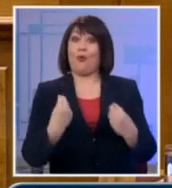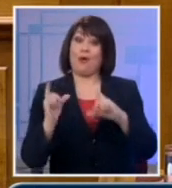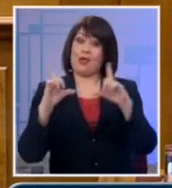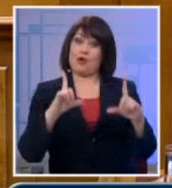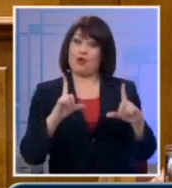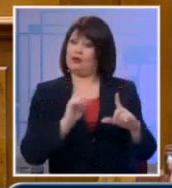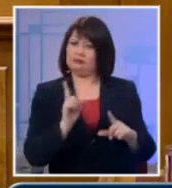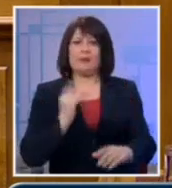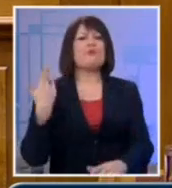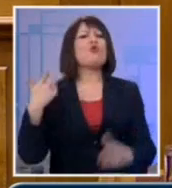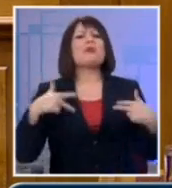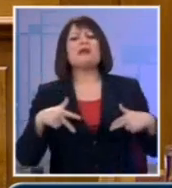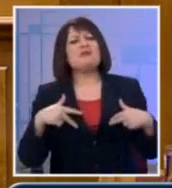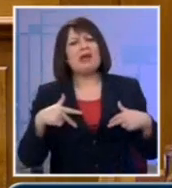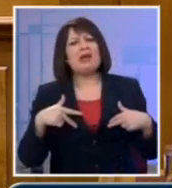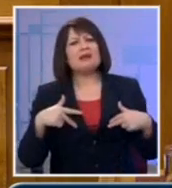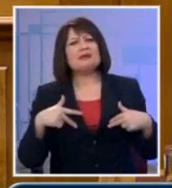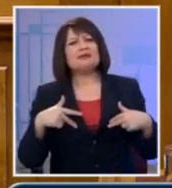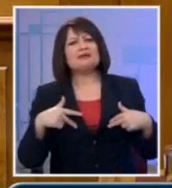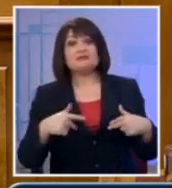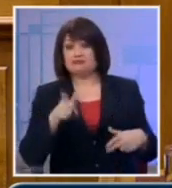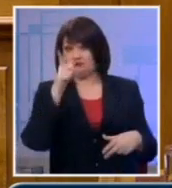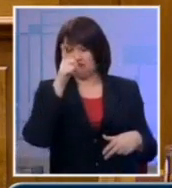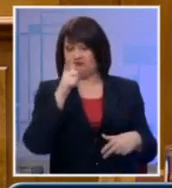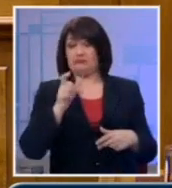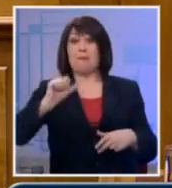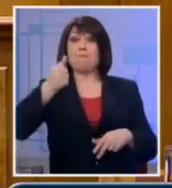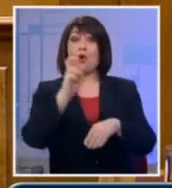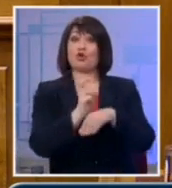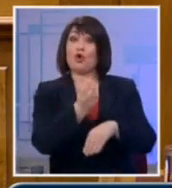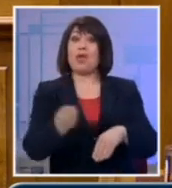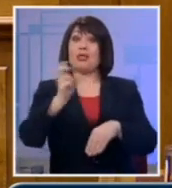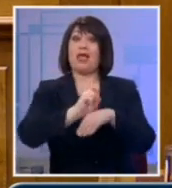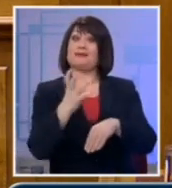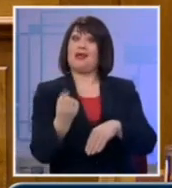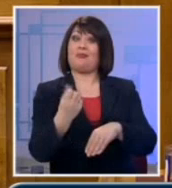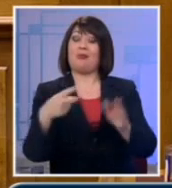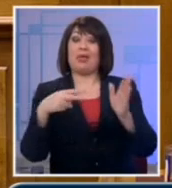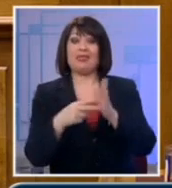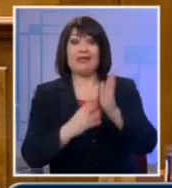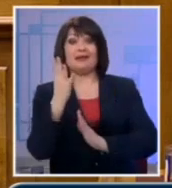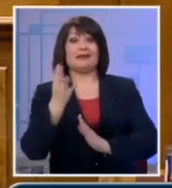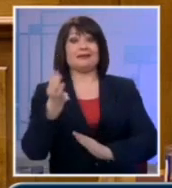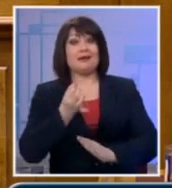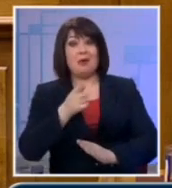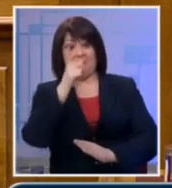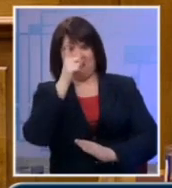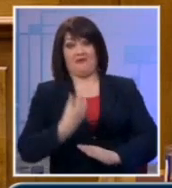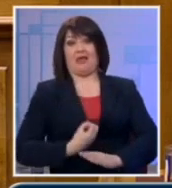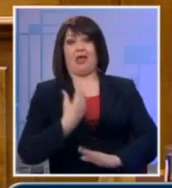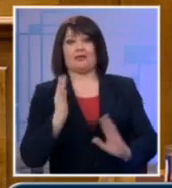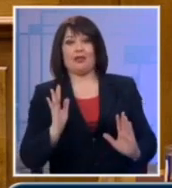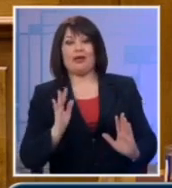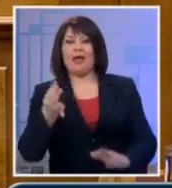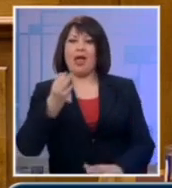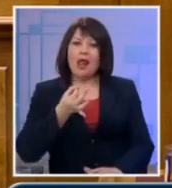Η προηγούμενη κυβέρνηση επερώταν για το πρωτογενές πλεόνασμα του 2014.